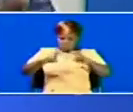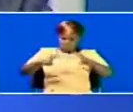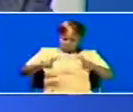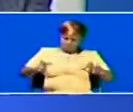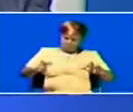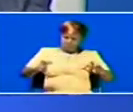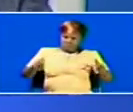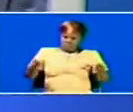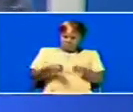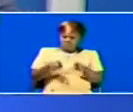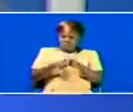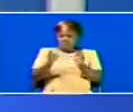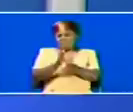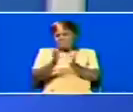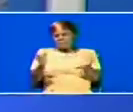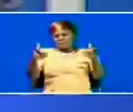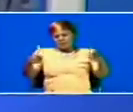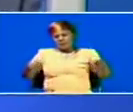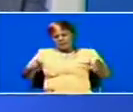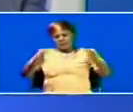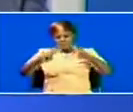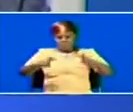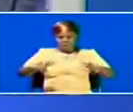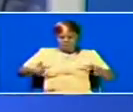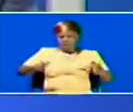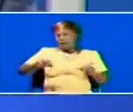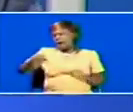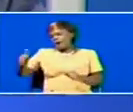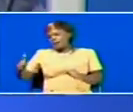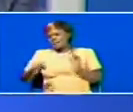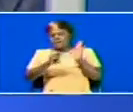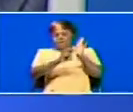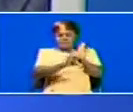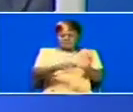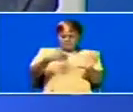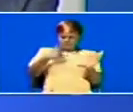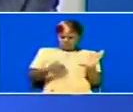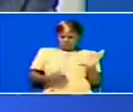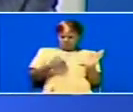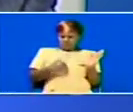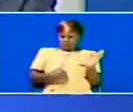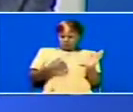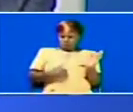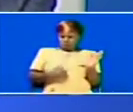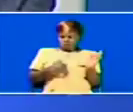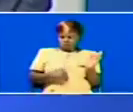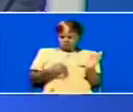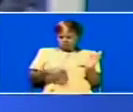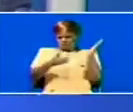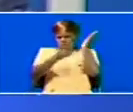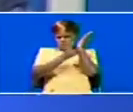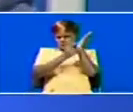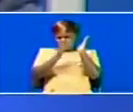huwa pia wale wananchi wanaruhusiwa kuwa na uchunguzi badala. Kwa mfano kama kuna upasuaji, kuna yule